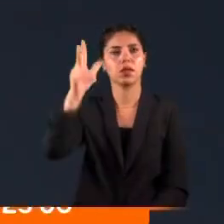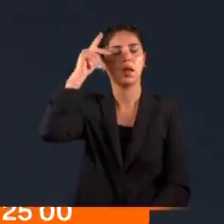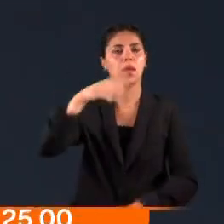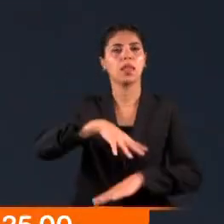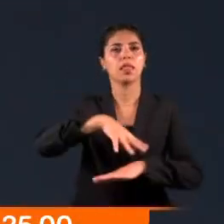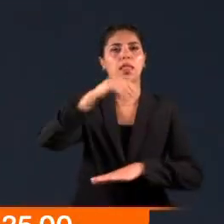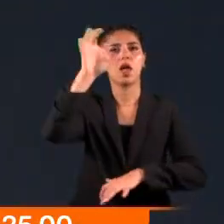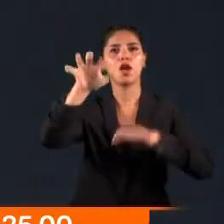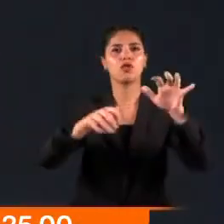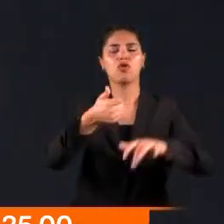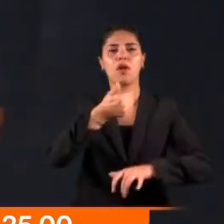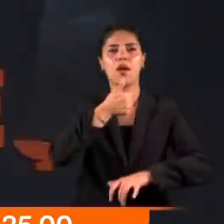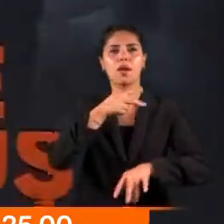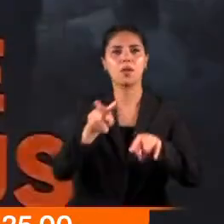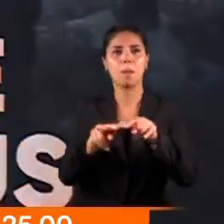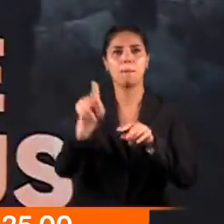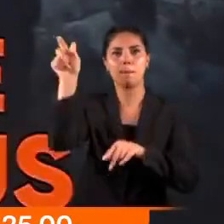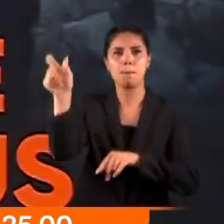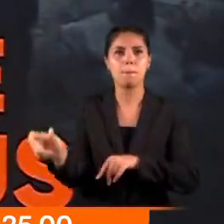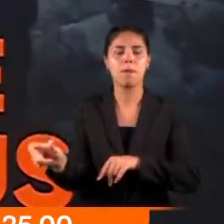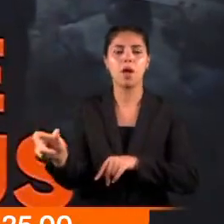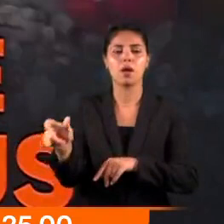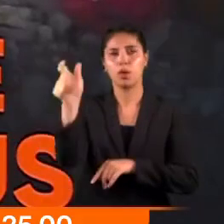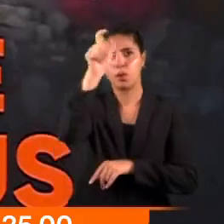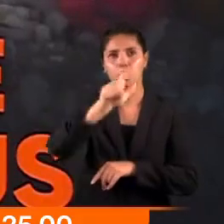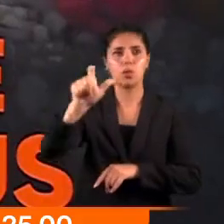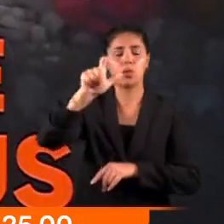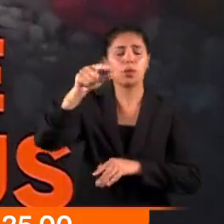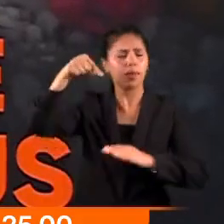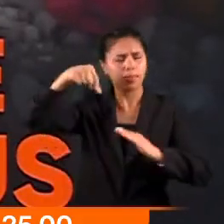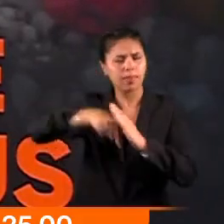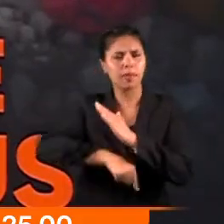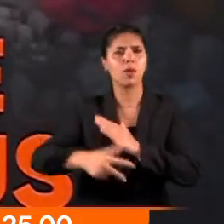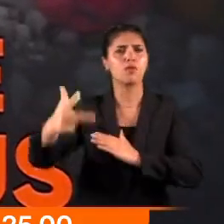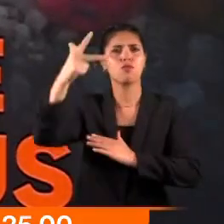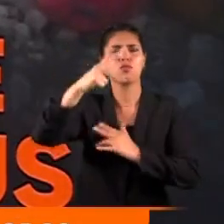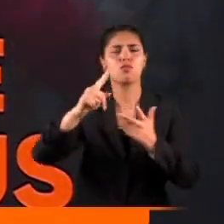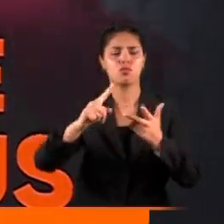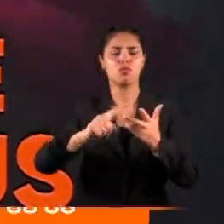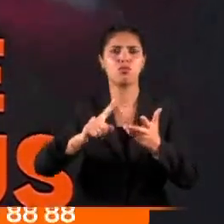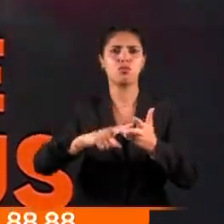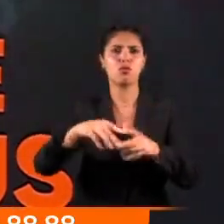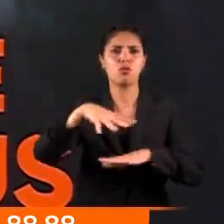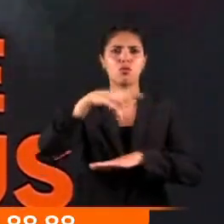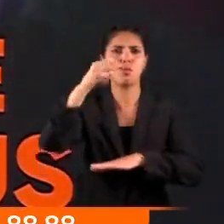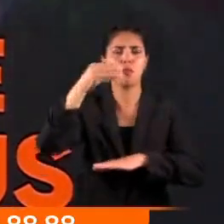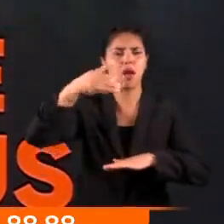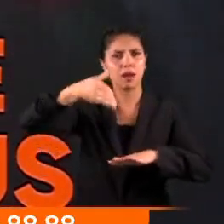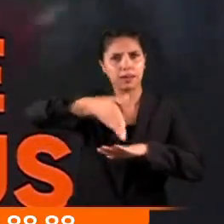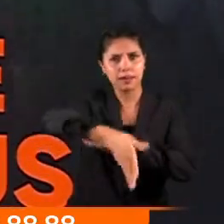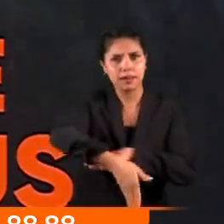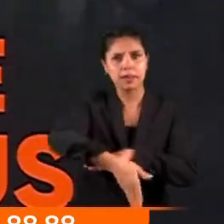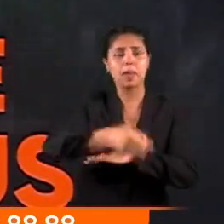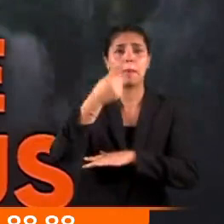Amerika'da dağcı Mark Dickey, Türkiye'nin en derin 3. mağarası olan Mersin'deki Morca Düdeni'ne inmişti. 1040